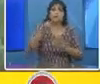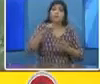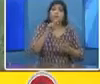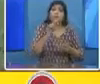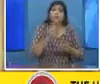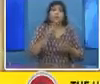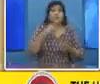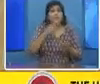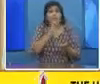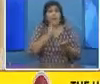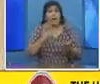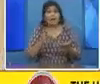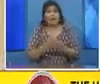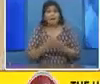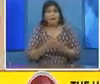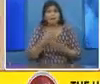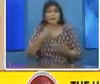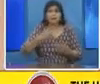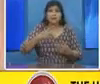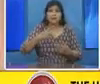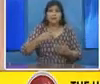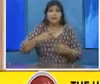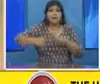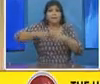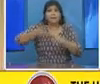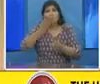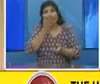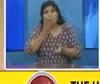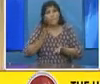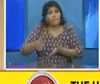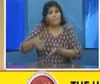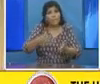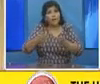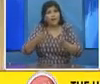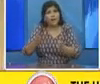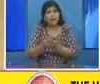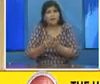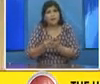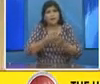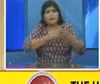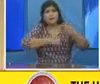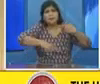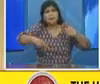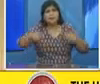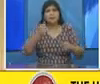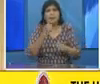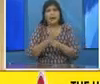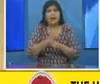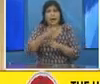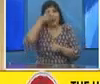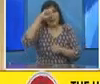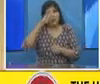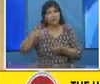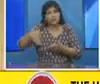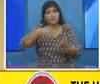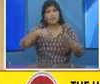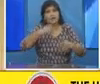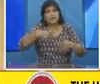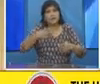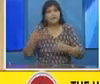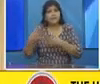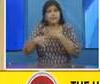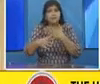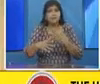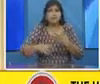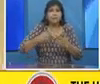रही हैं। यह कल बहती क्या कहती गंगा धारा। यह